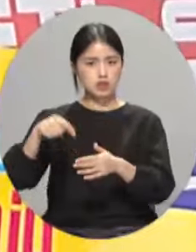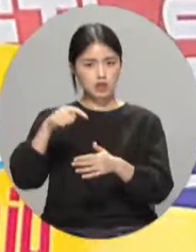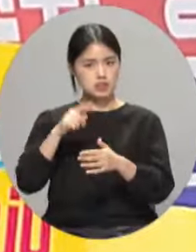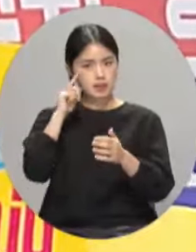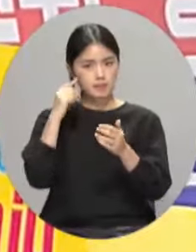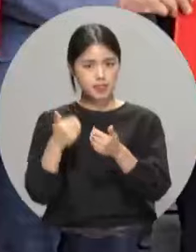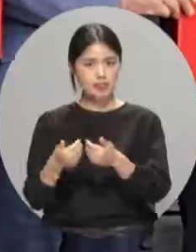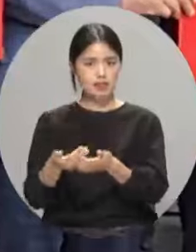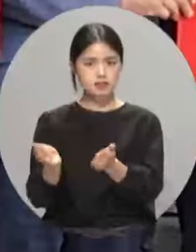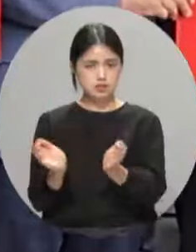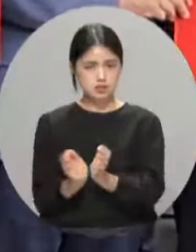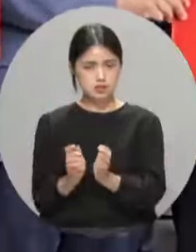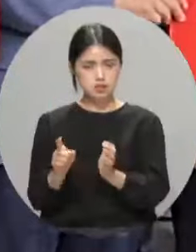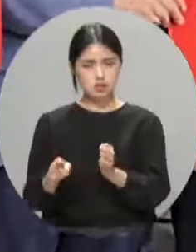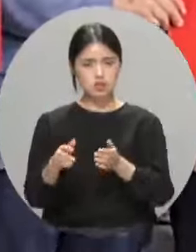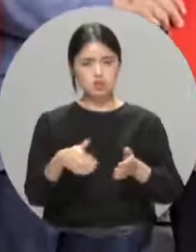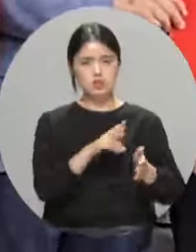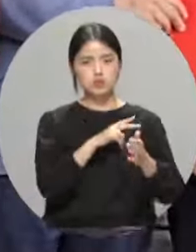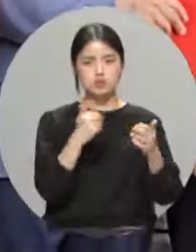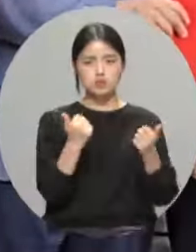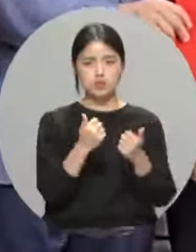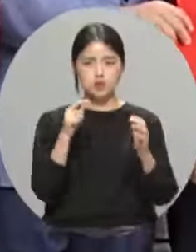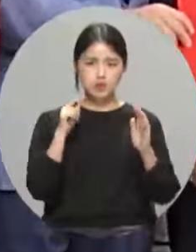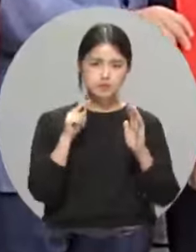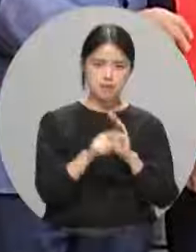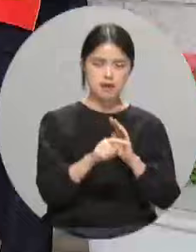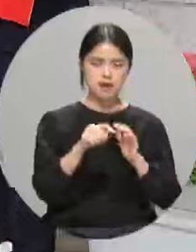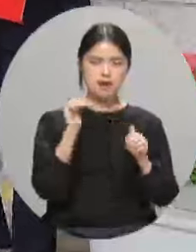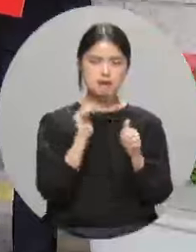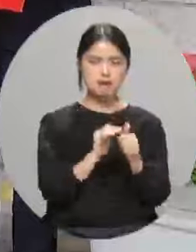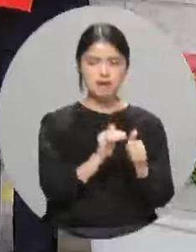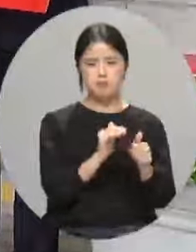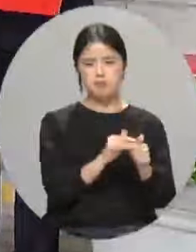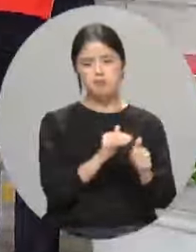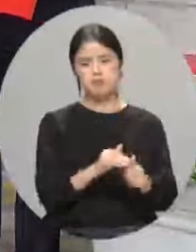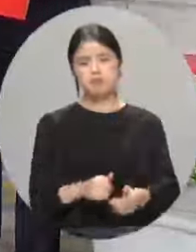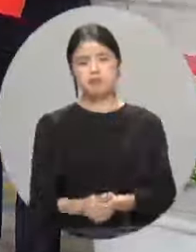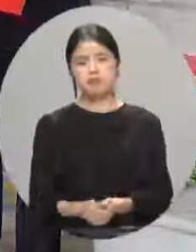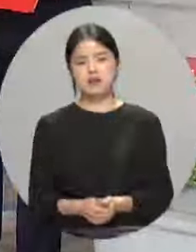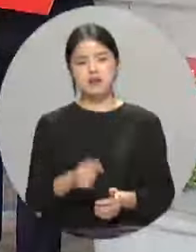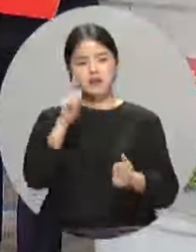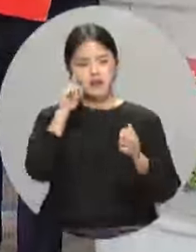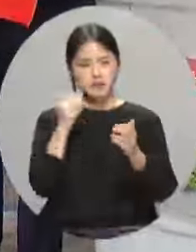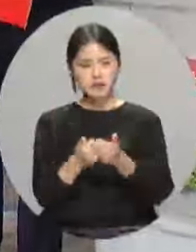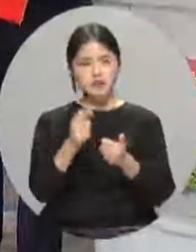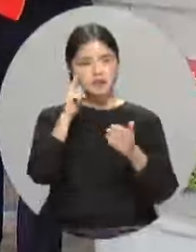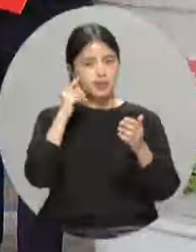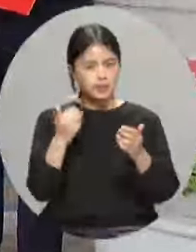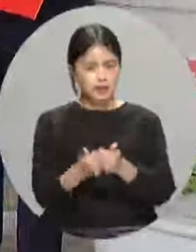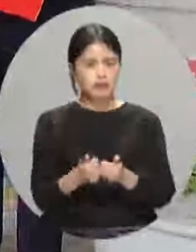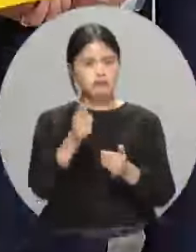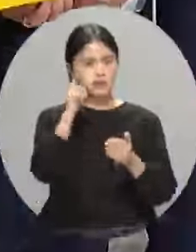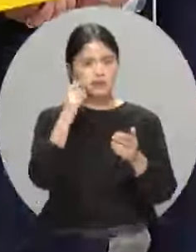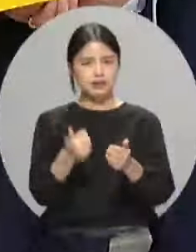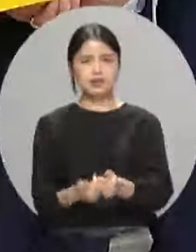반대 단체들도 도의회를 찾아 압박에 나섰습니다. 반대하자! 반대하자!